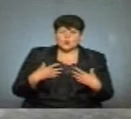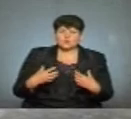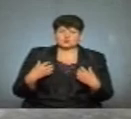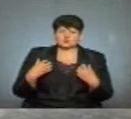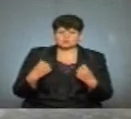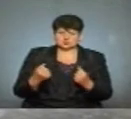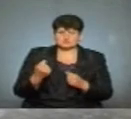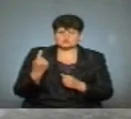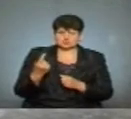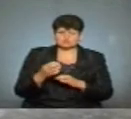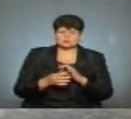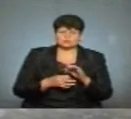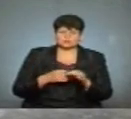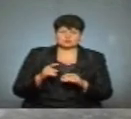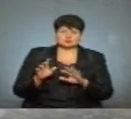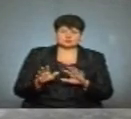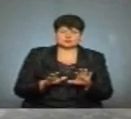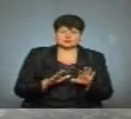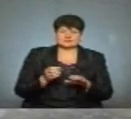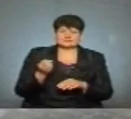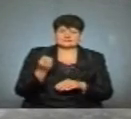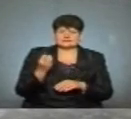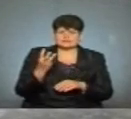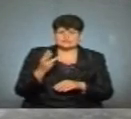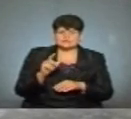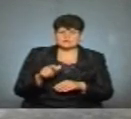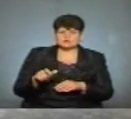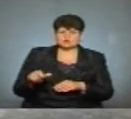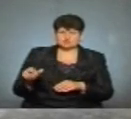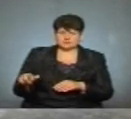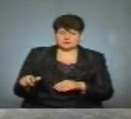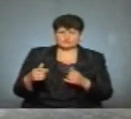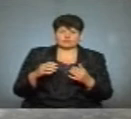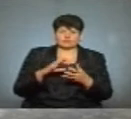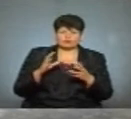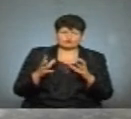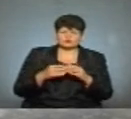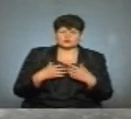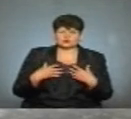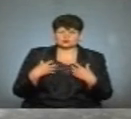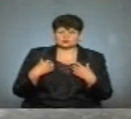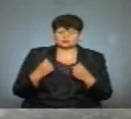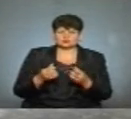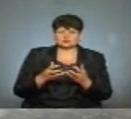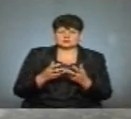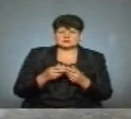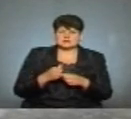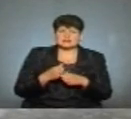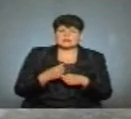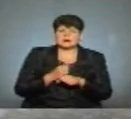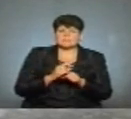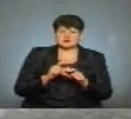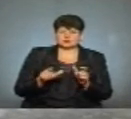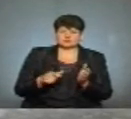за добу, що минуло, 13 чоловік. Всього одужавших з числа лабораторно